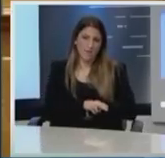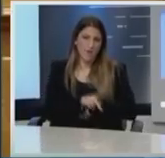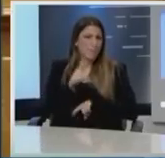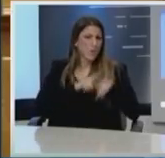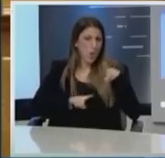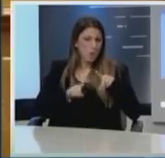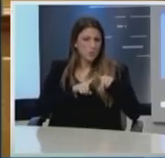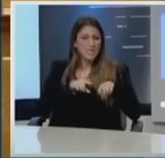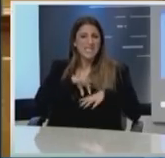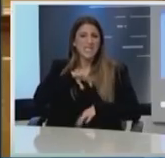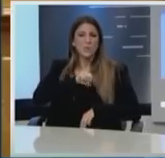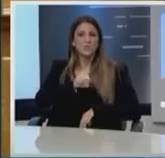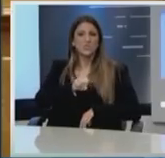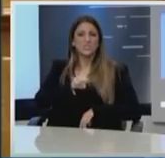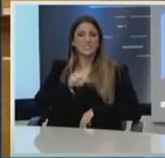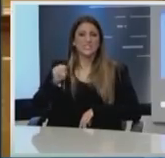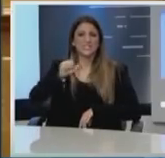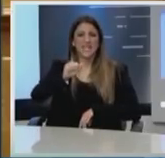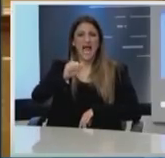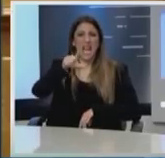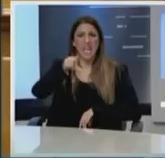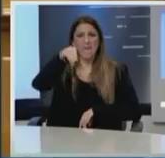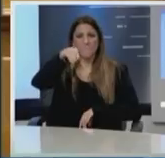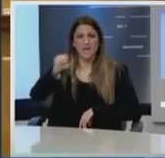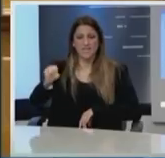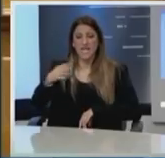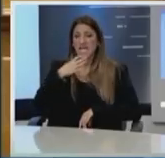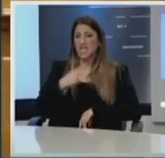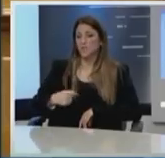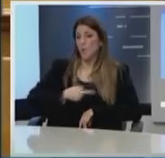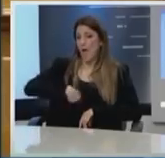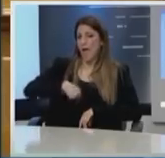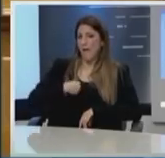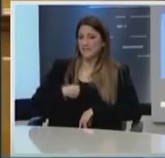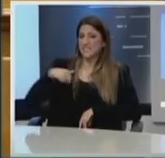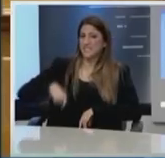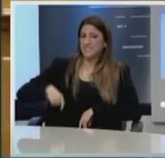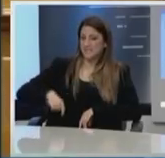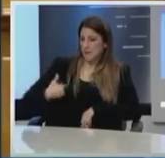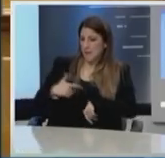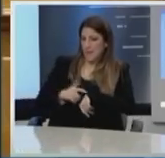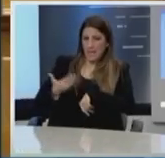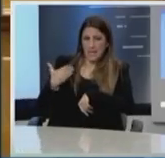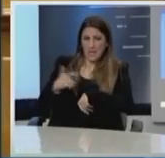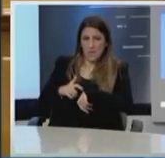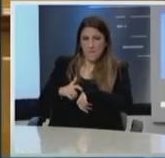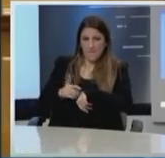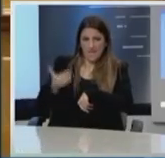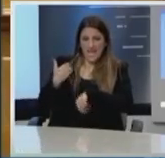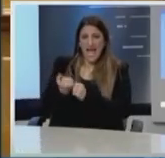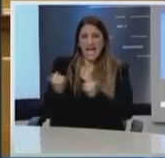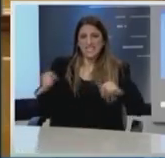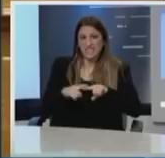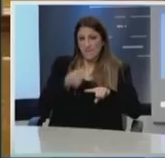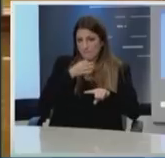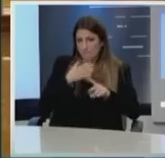Σαλμά. Και εμείς γι' αυτό το λόγο, σήμερα πριν από λίγο μίλησα με την κοινωνική ομάδα των Ανεξάρτητων